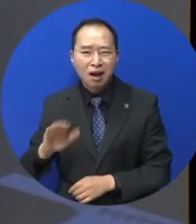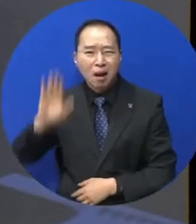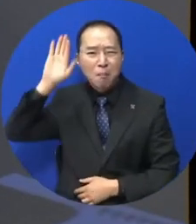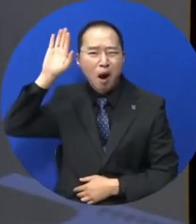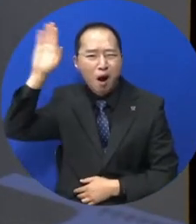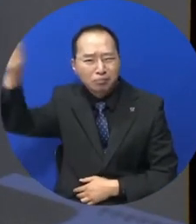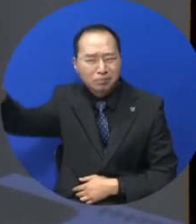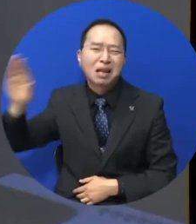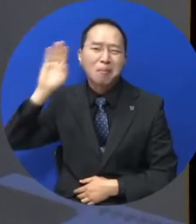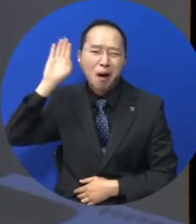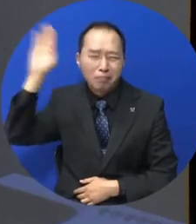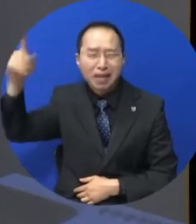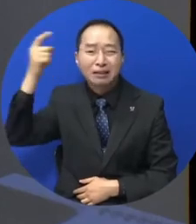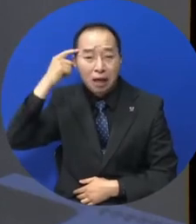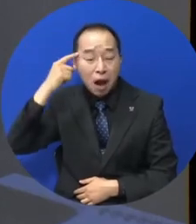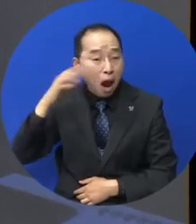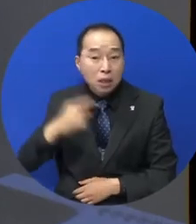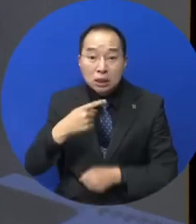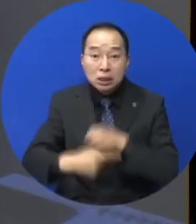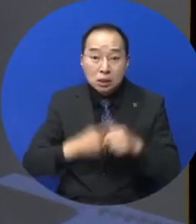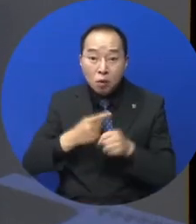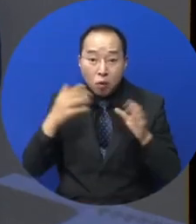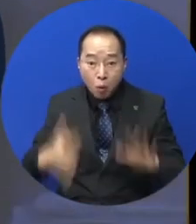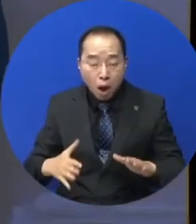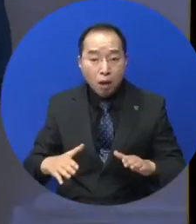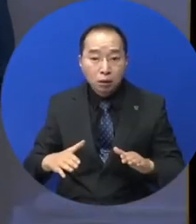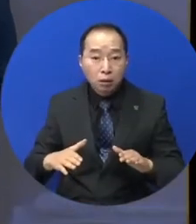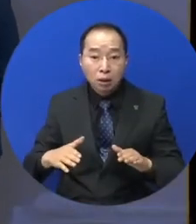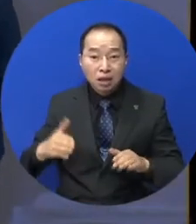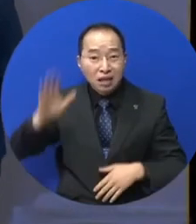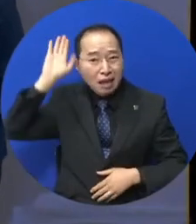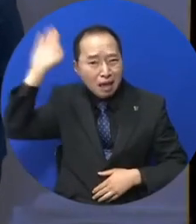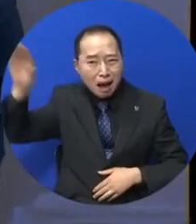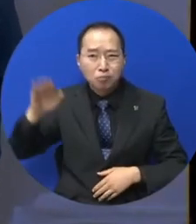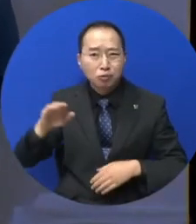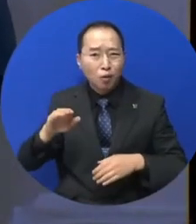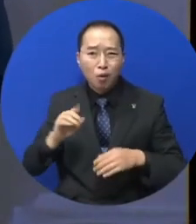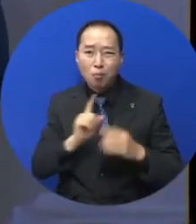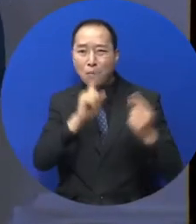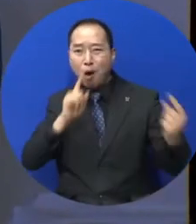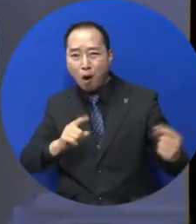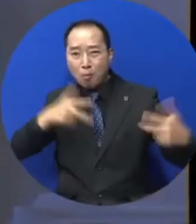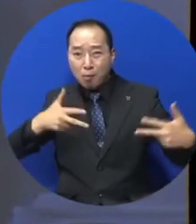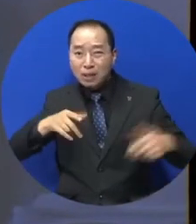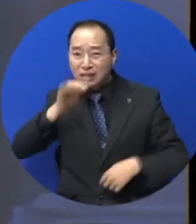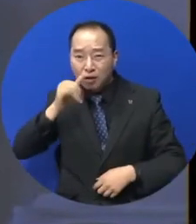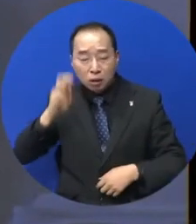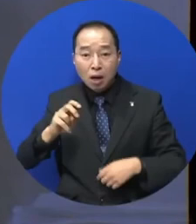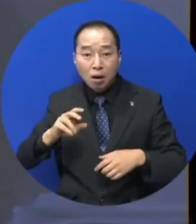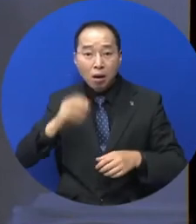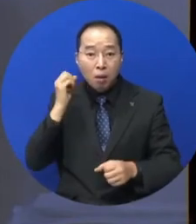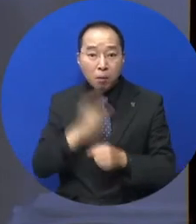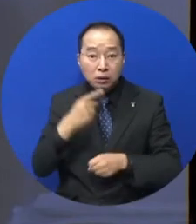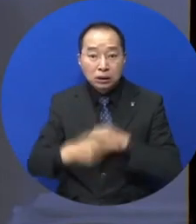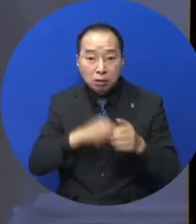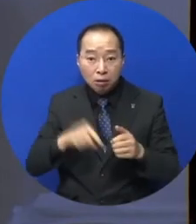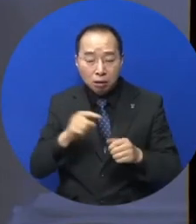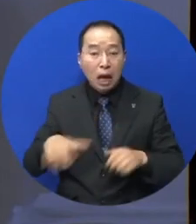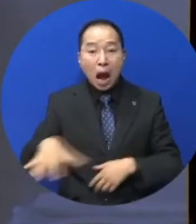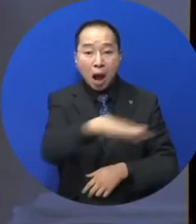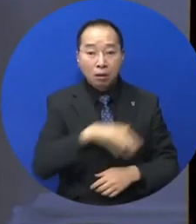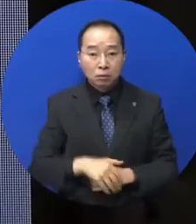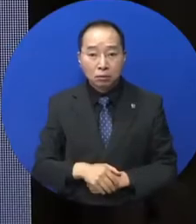일들이 불과 1년 만에 일상이 되었습니다. 저는 디지털 경제로의 대전환이라는 화두를